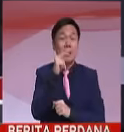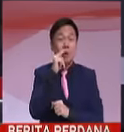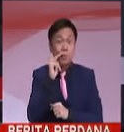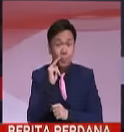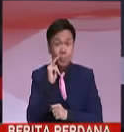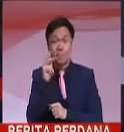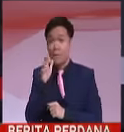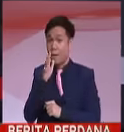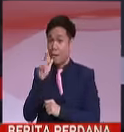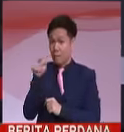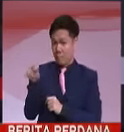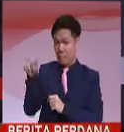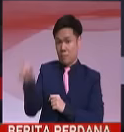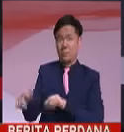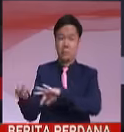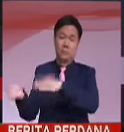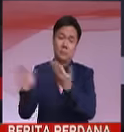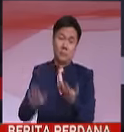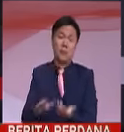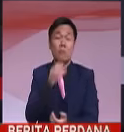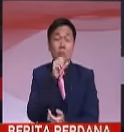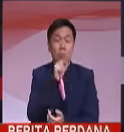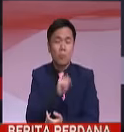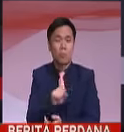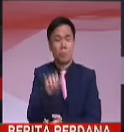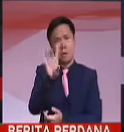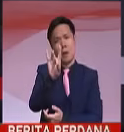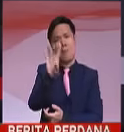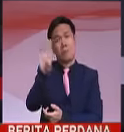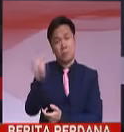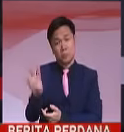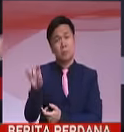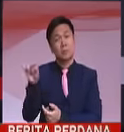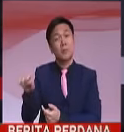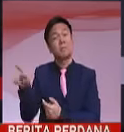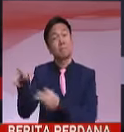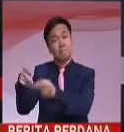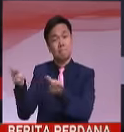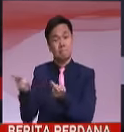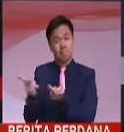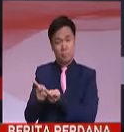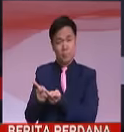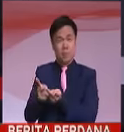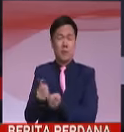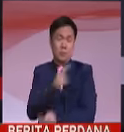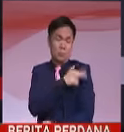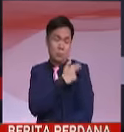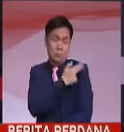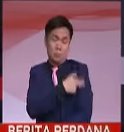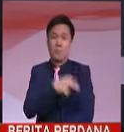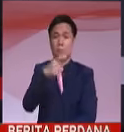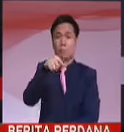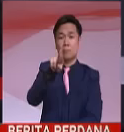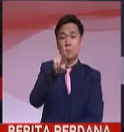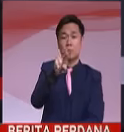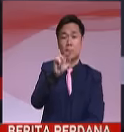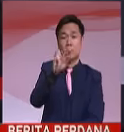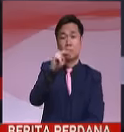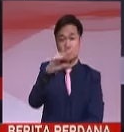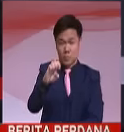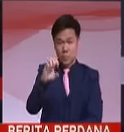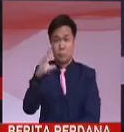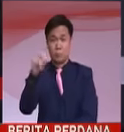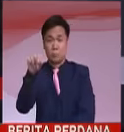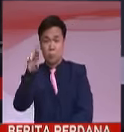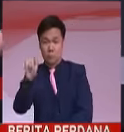jenazah meninggal dunia pada usia 87 tahun di pusat perubatan Prince cot kala lumpur pada pukul empat